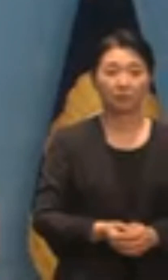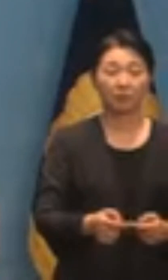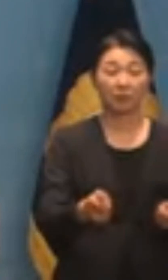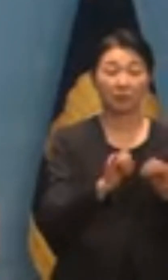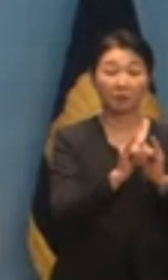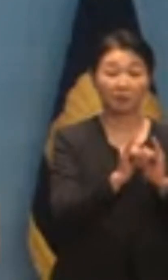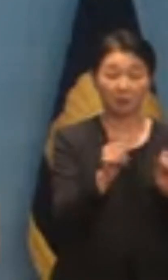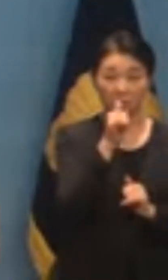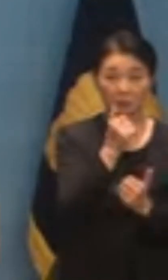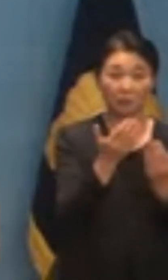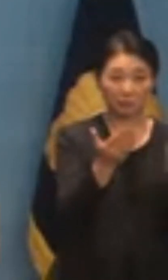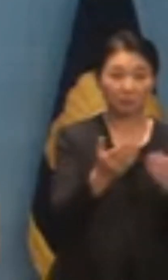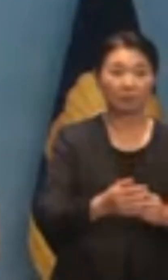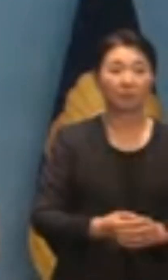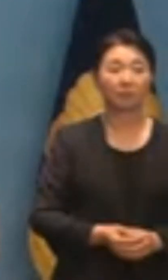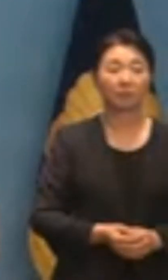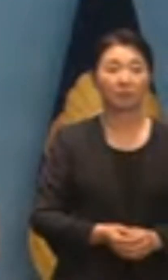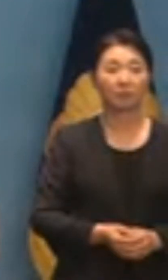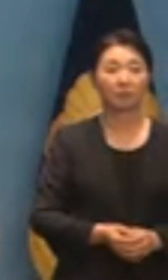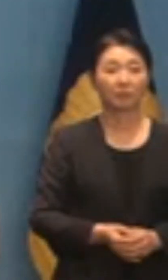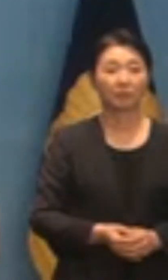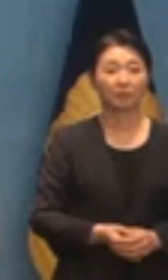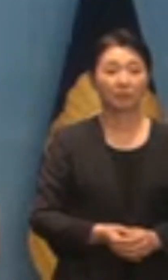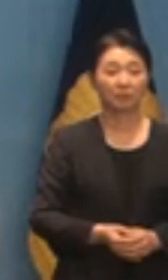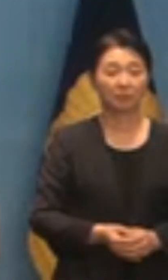참석하신 분 소개해드리겠습니다.